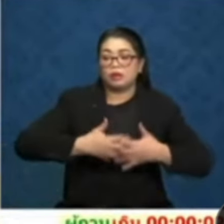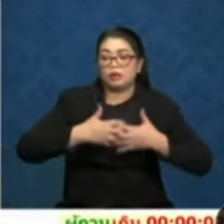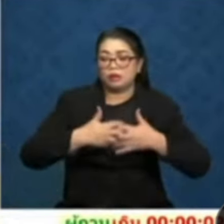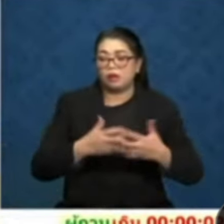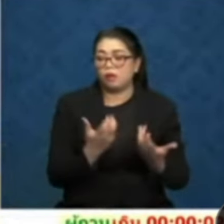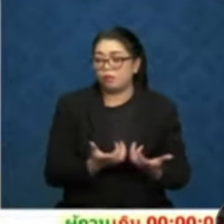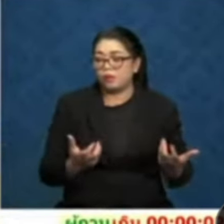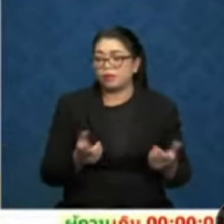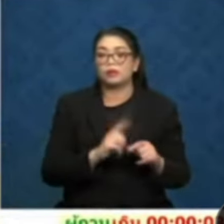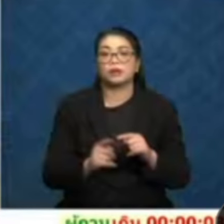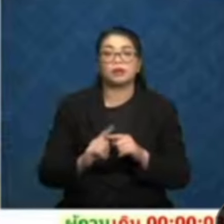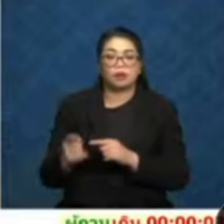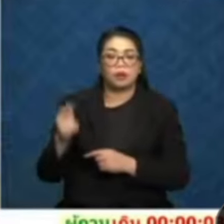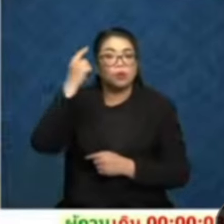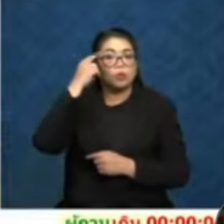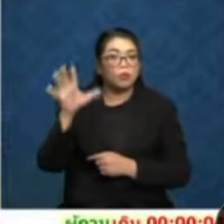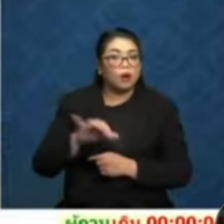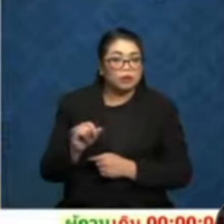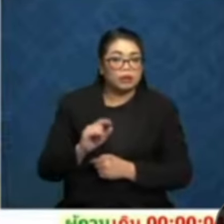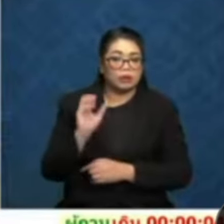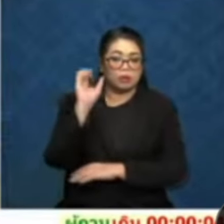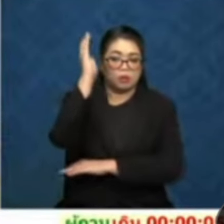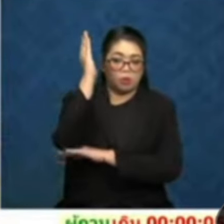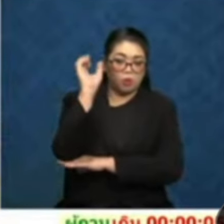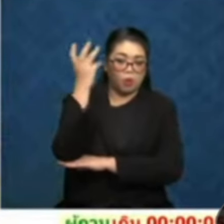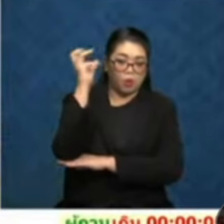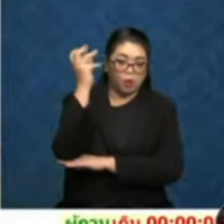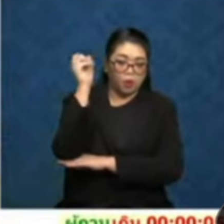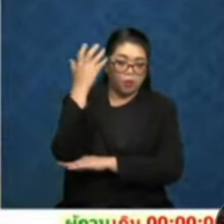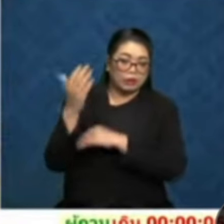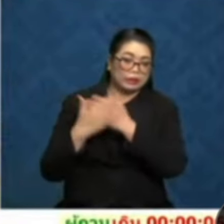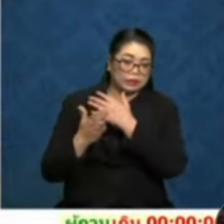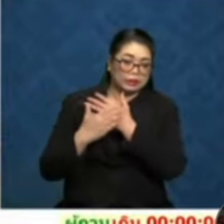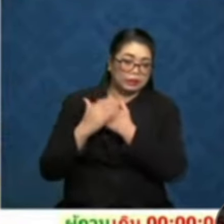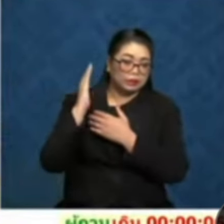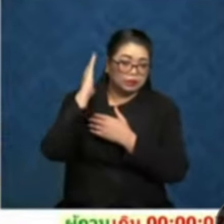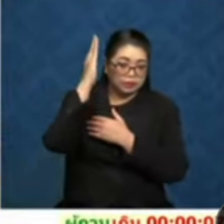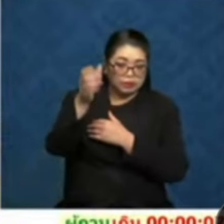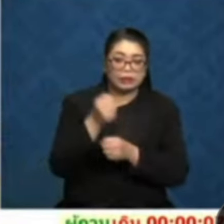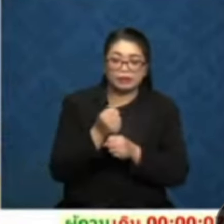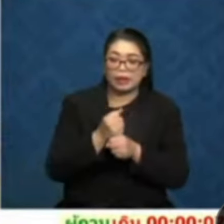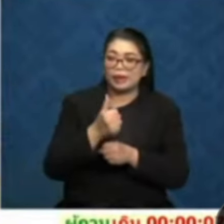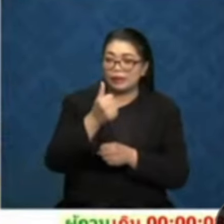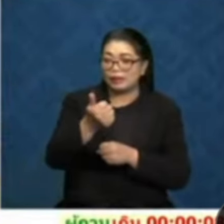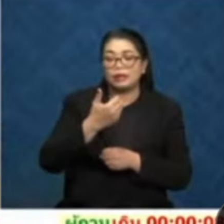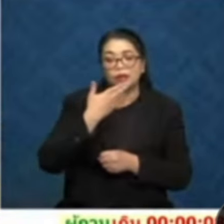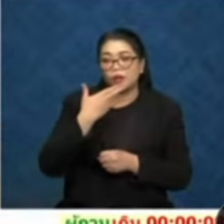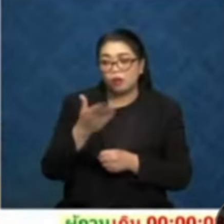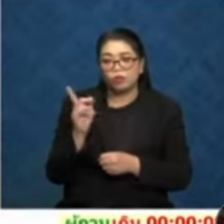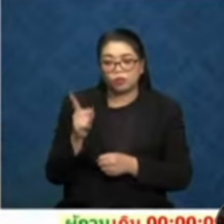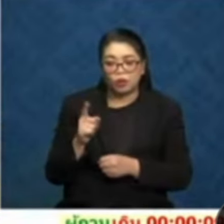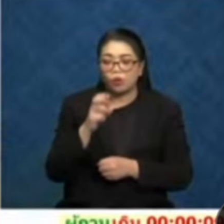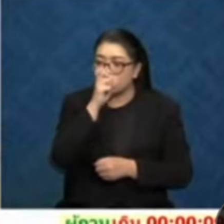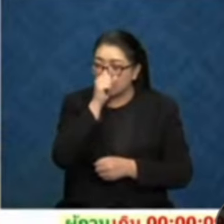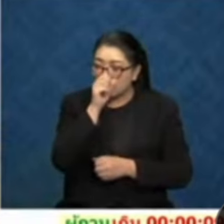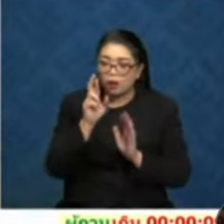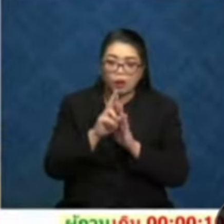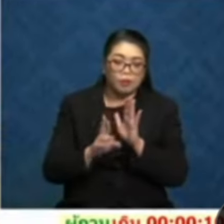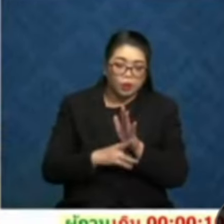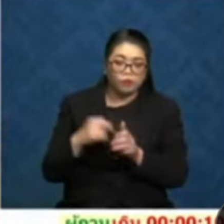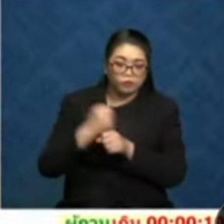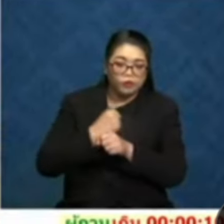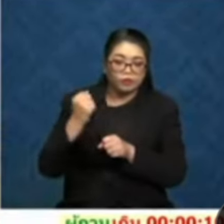คือเครื่องมือต่างๆครับเราจะรู้ได้อย่างไรว่าหอเตือนภัยต่างๆระบบเซลล์บคสในอนาคตทำงานได้ดีโดยตลอดเวลาก็ต้องมีการเทสระบบสม่ำ